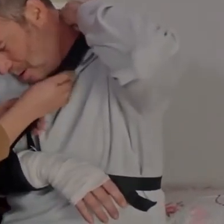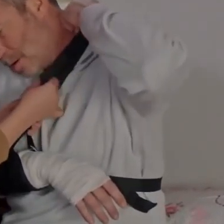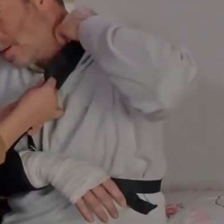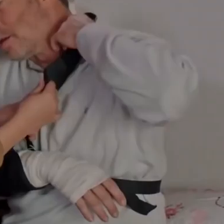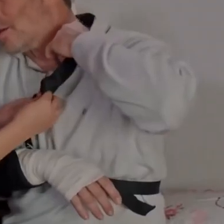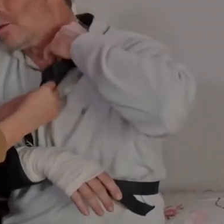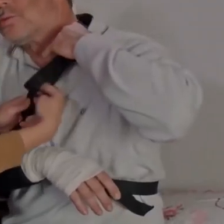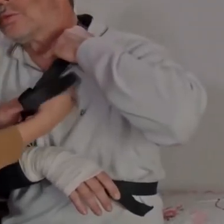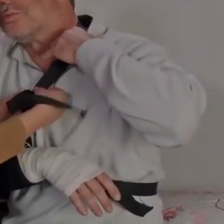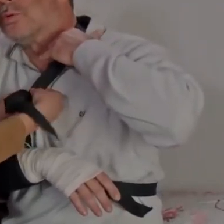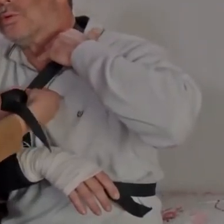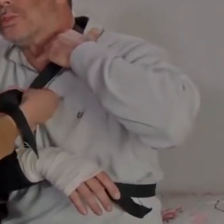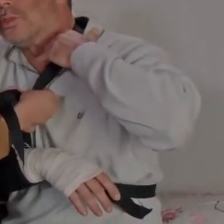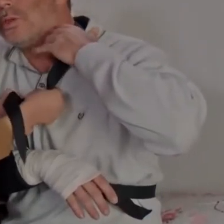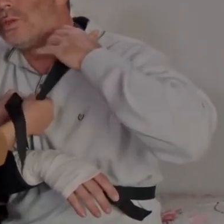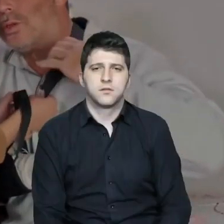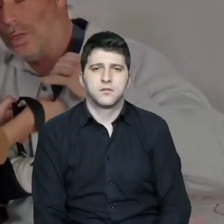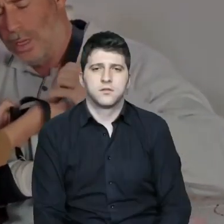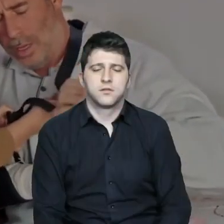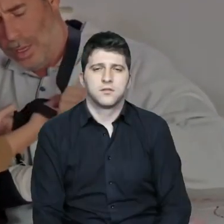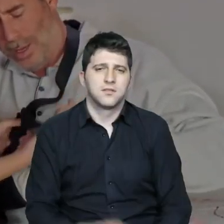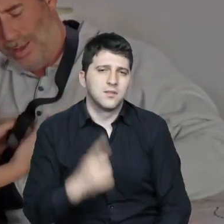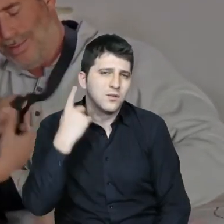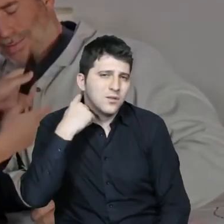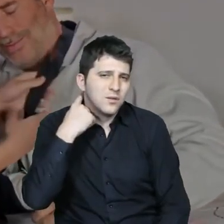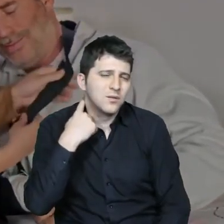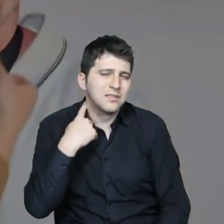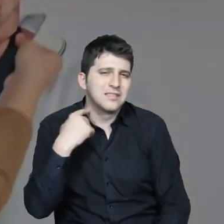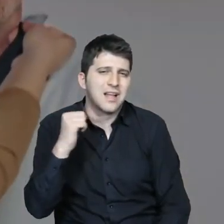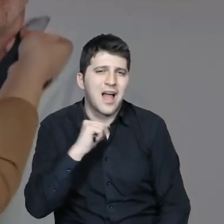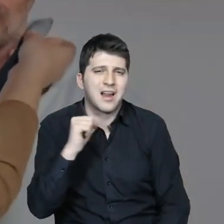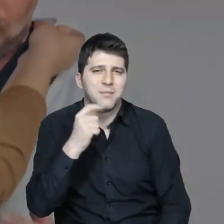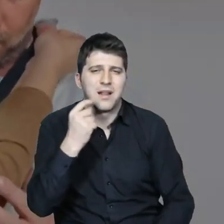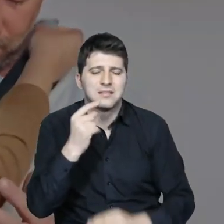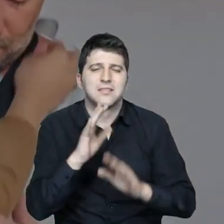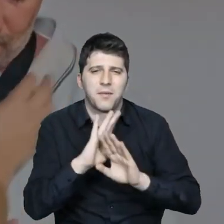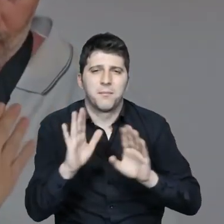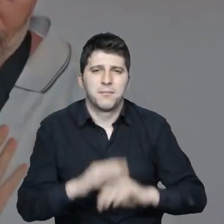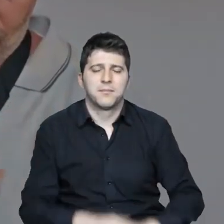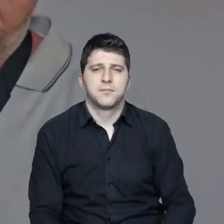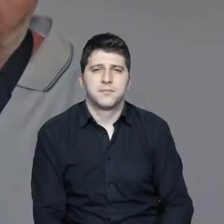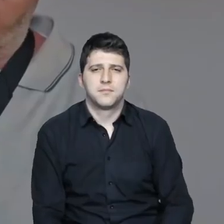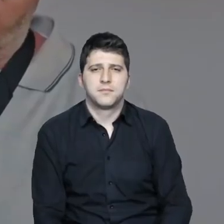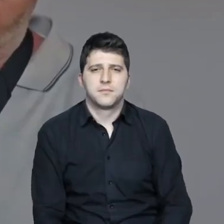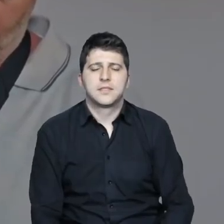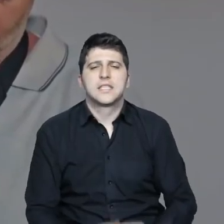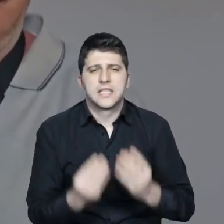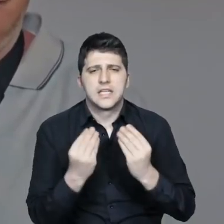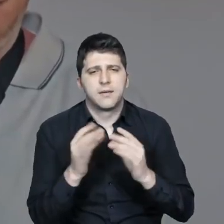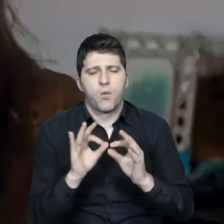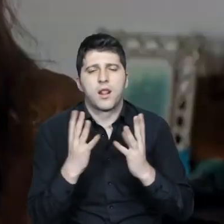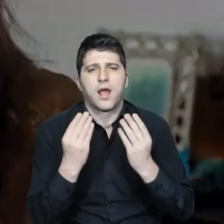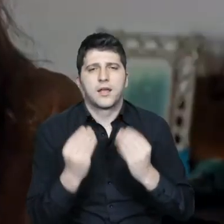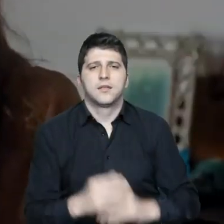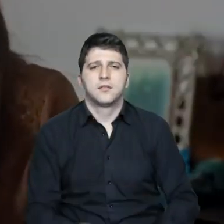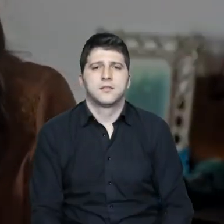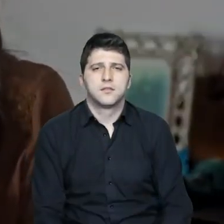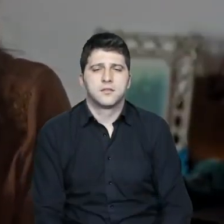Dur, biraz boynumu sıkıyor. Aysu gevşetti. Tamam. İyi, böyle daha iyi.